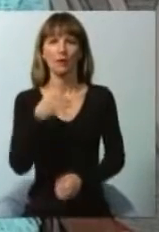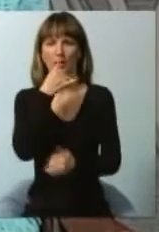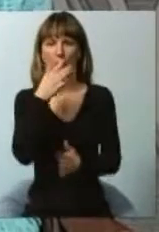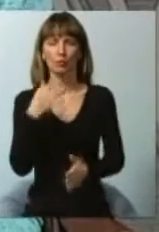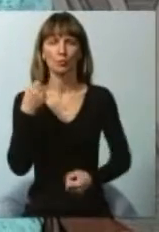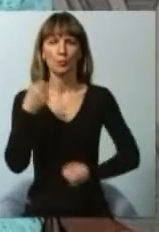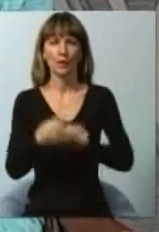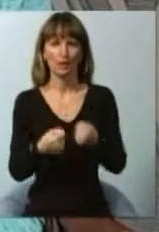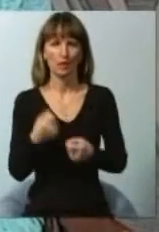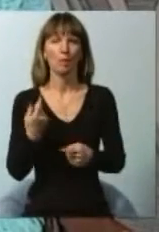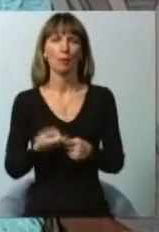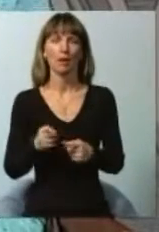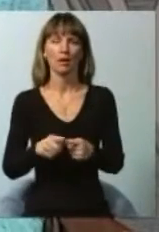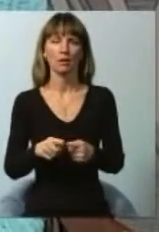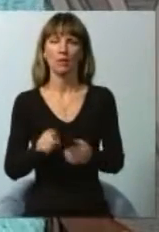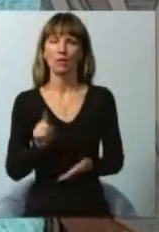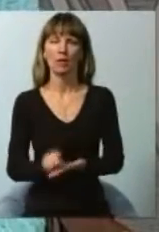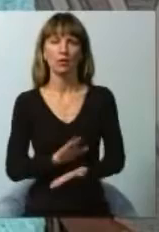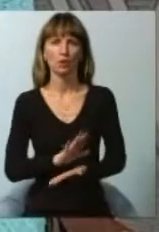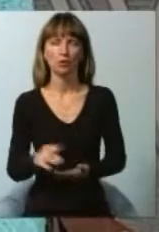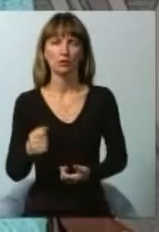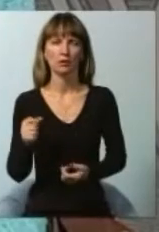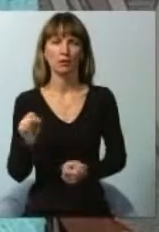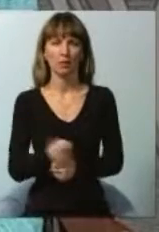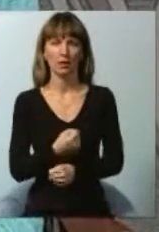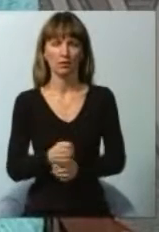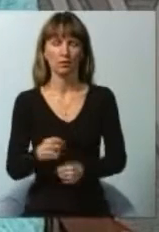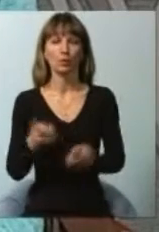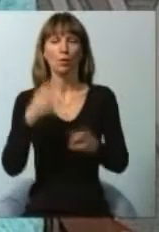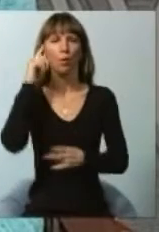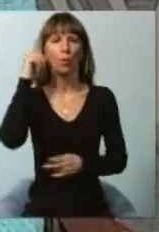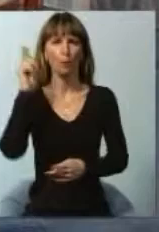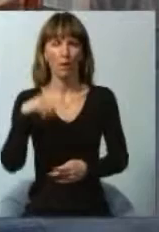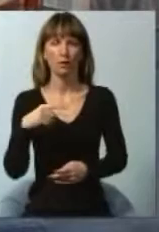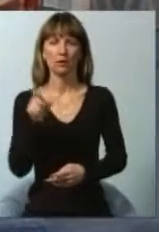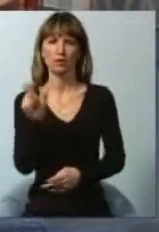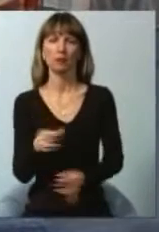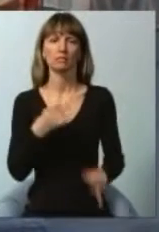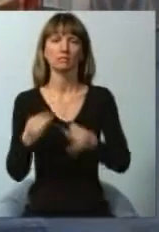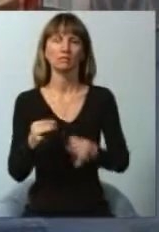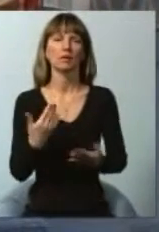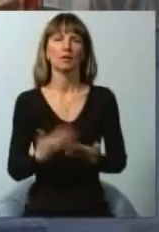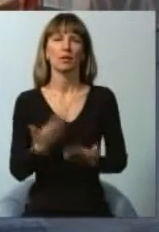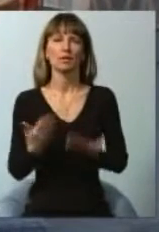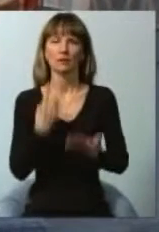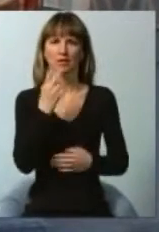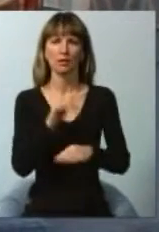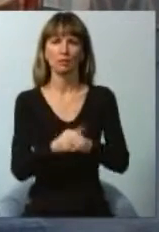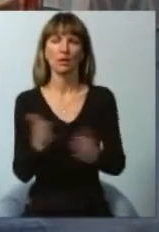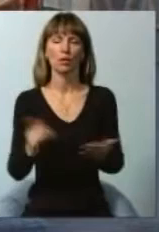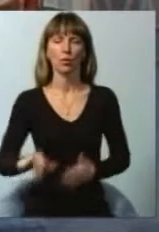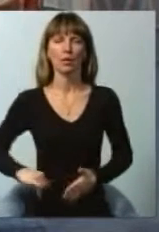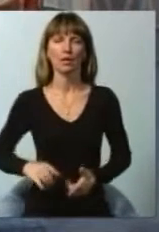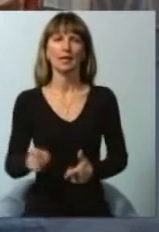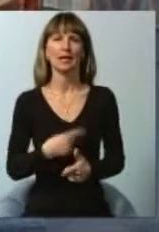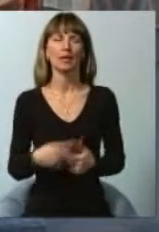можуть битися, то й не мають битися. А дуже часто треба вміти ще знайти підхід до людини. Бо, наприклад, якщо ви помітите якогось злочинця